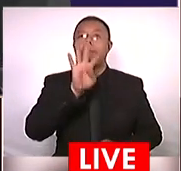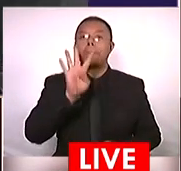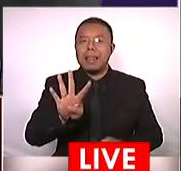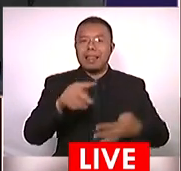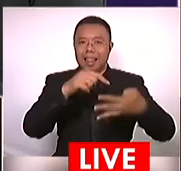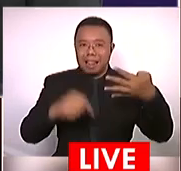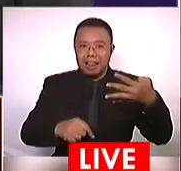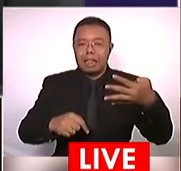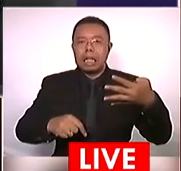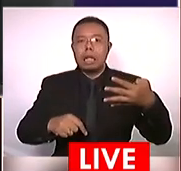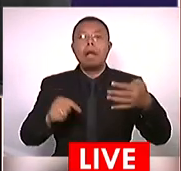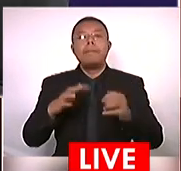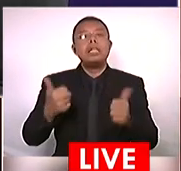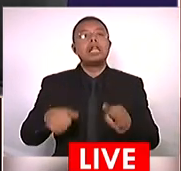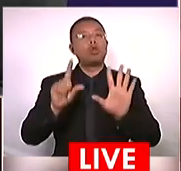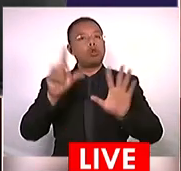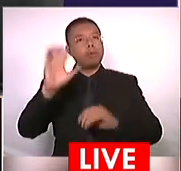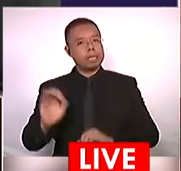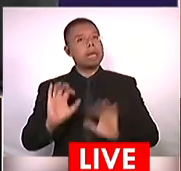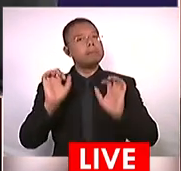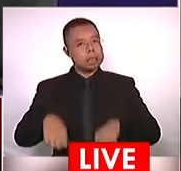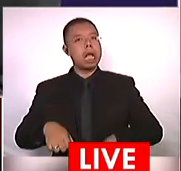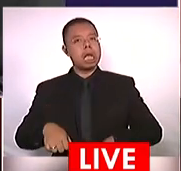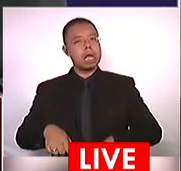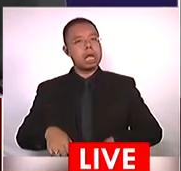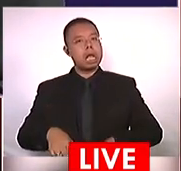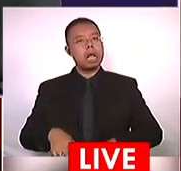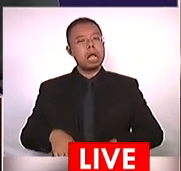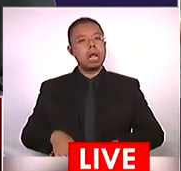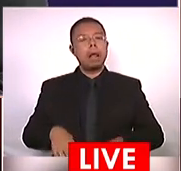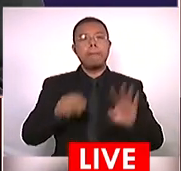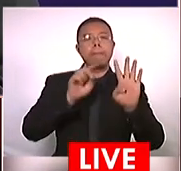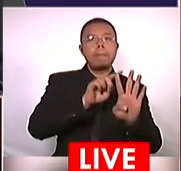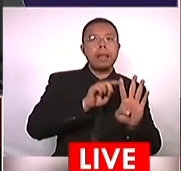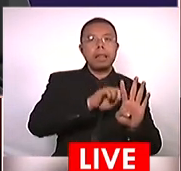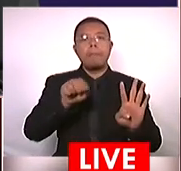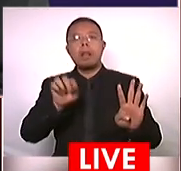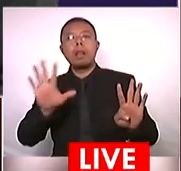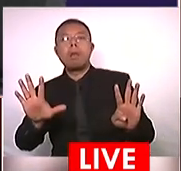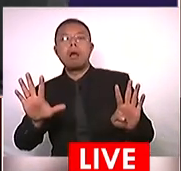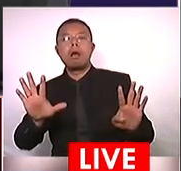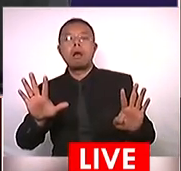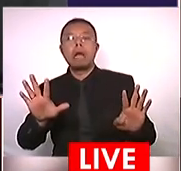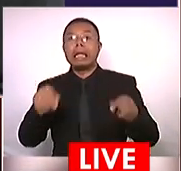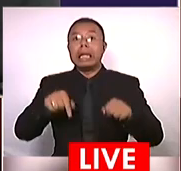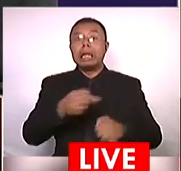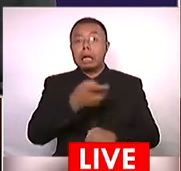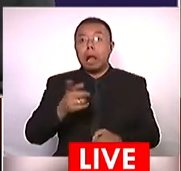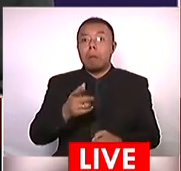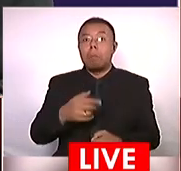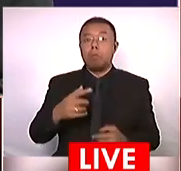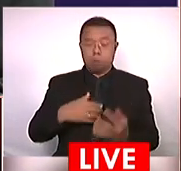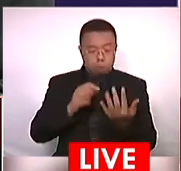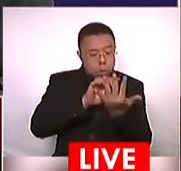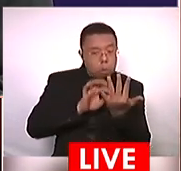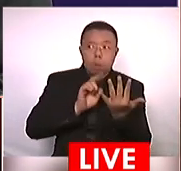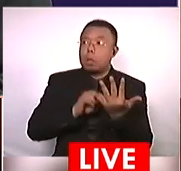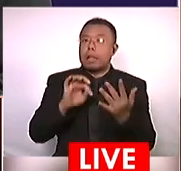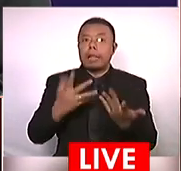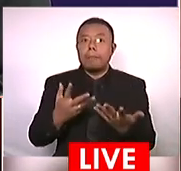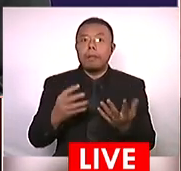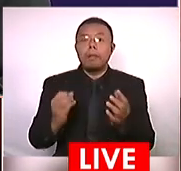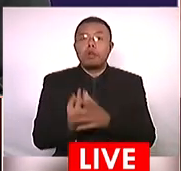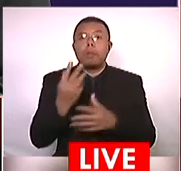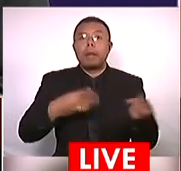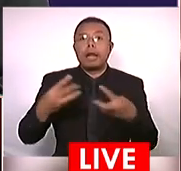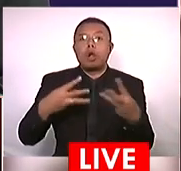saja Anda pasti bisa 7% pasti bisa 7% apalagi 4 sampai 5 lah ini anda mhatikan segini tapi